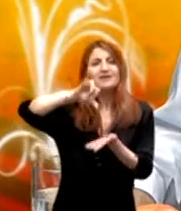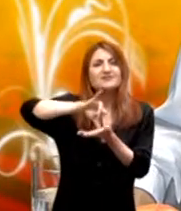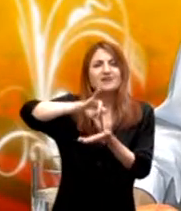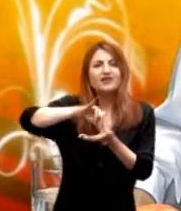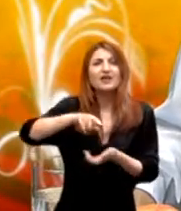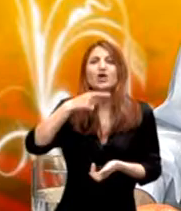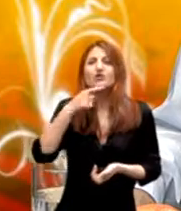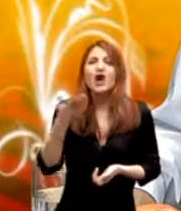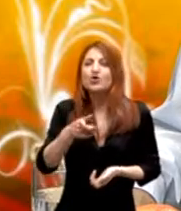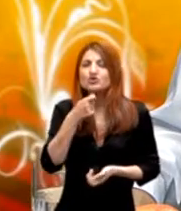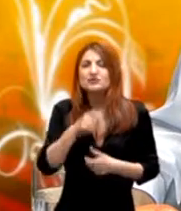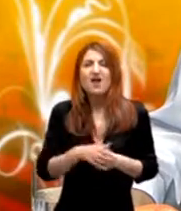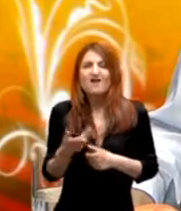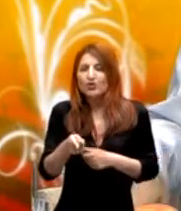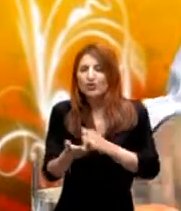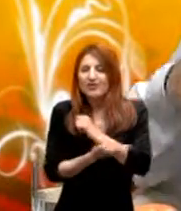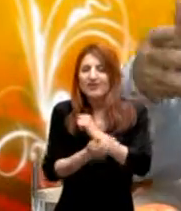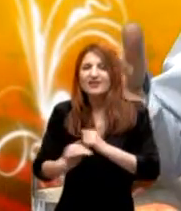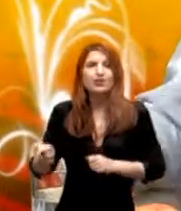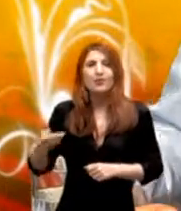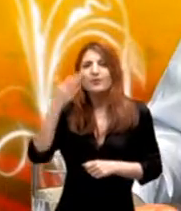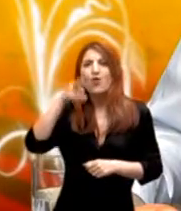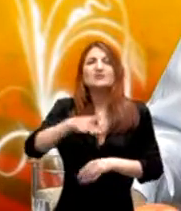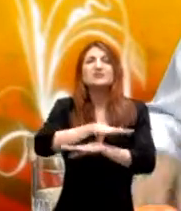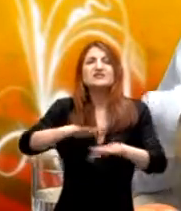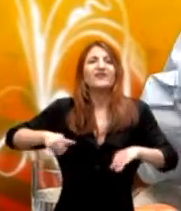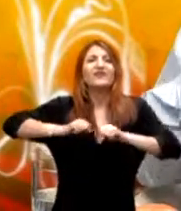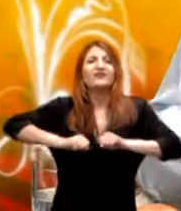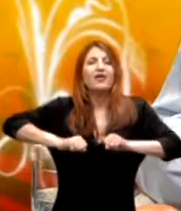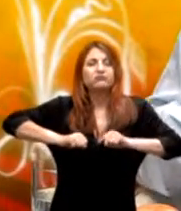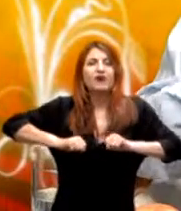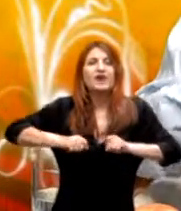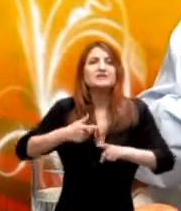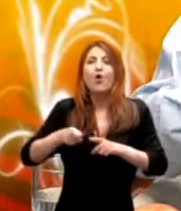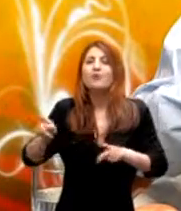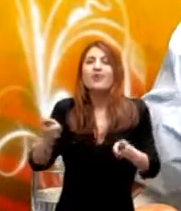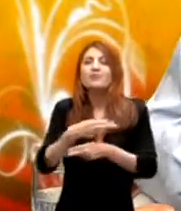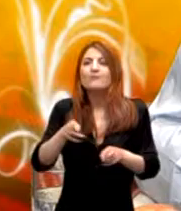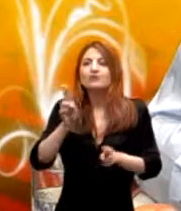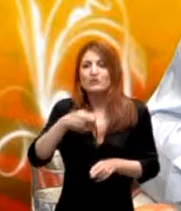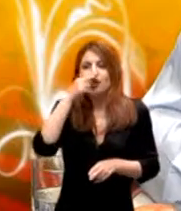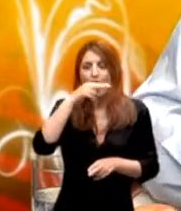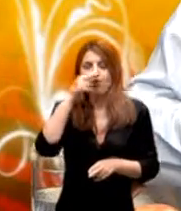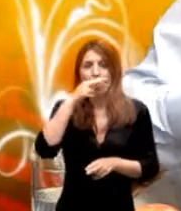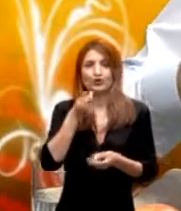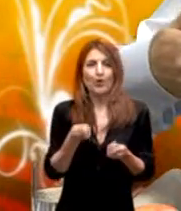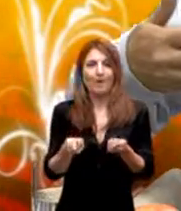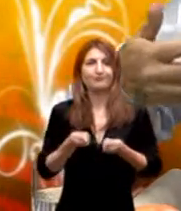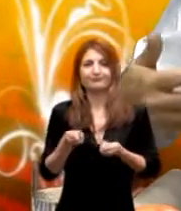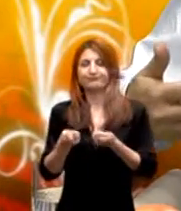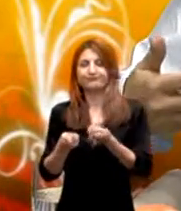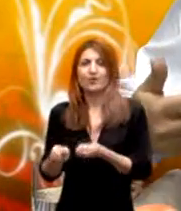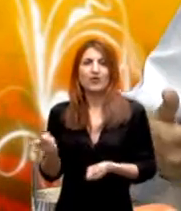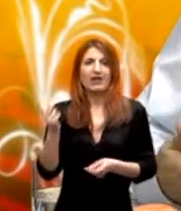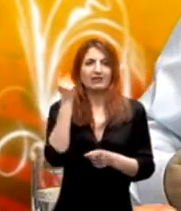koliko će jesti. Kakva su to jadna djeca? Oni su svi debeli. Oni ne mogu imati kontrolu. Oni